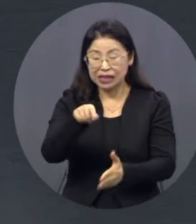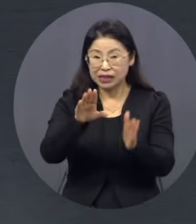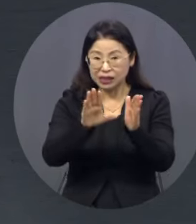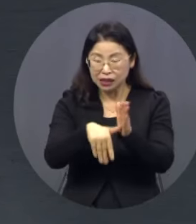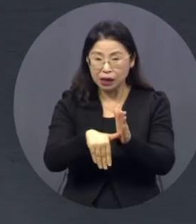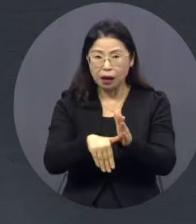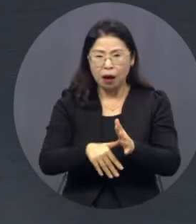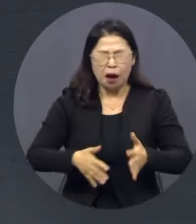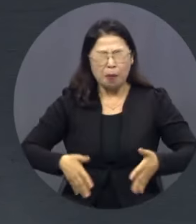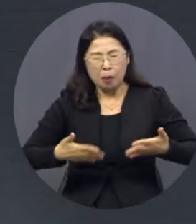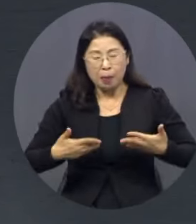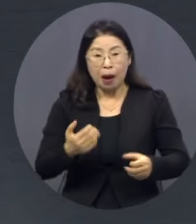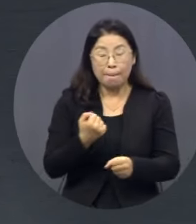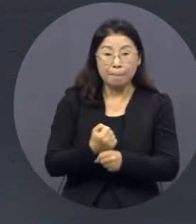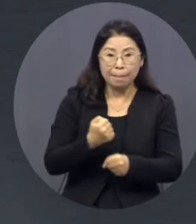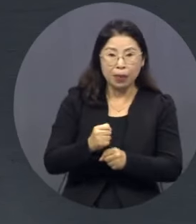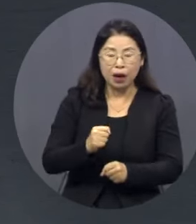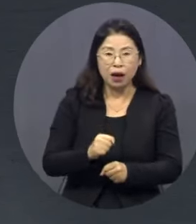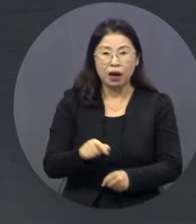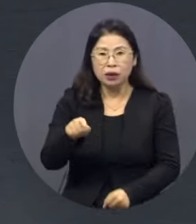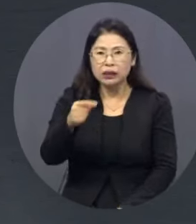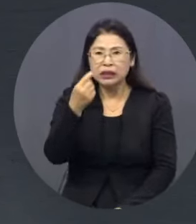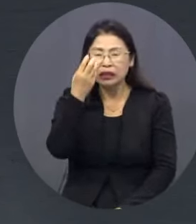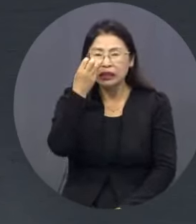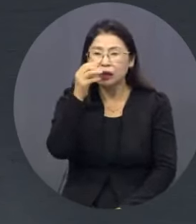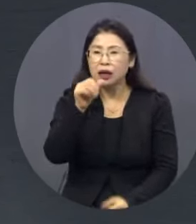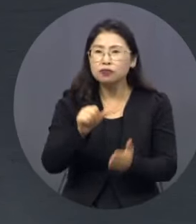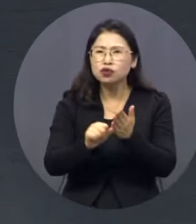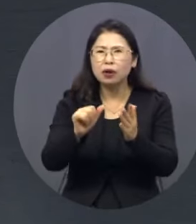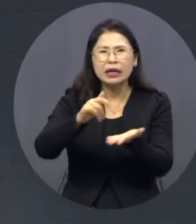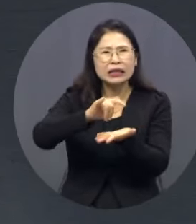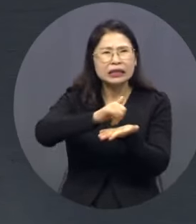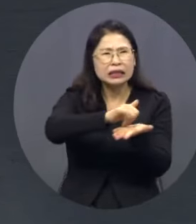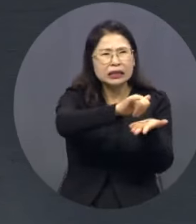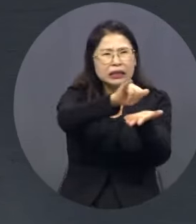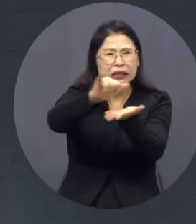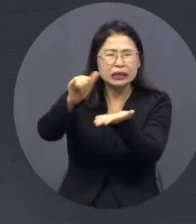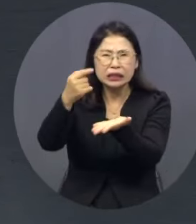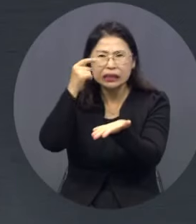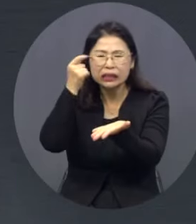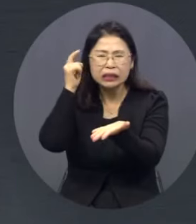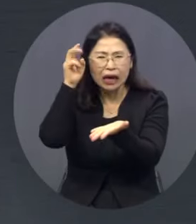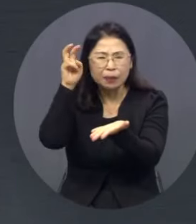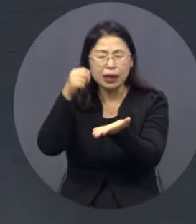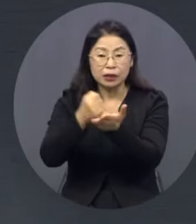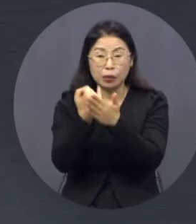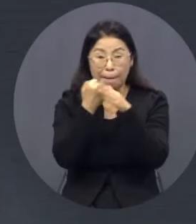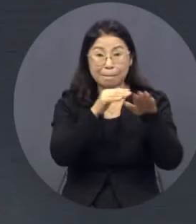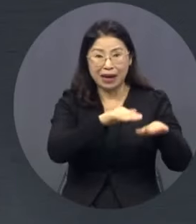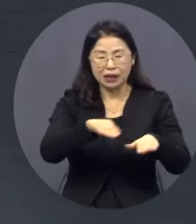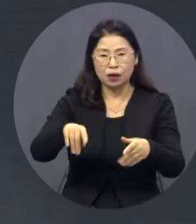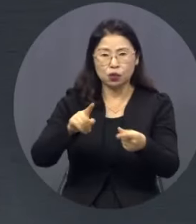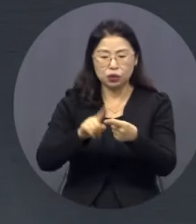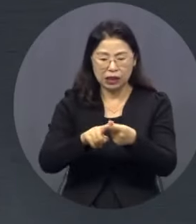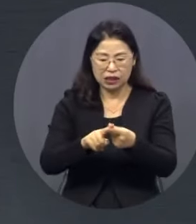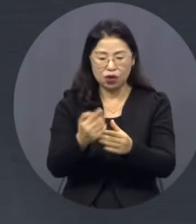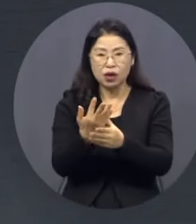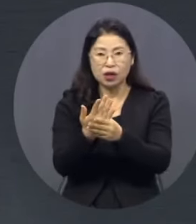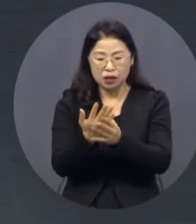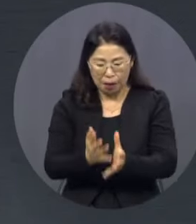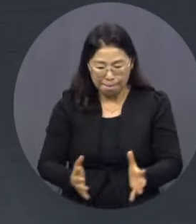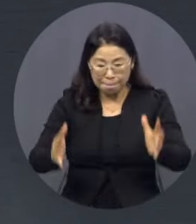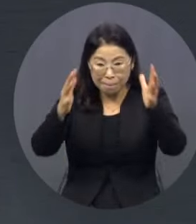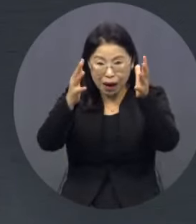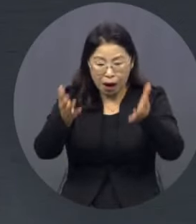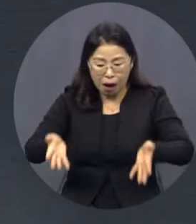당시에는 경황이 없었고 비행물체가 드론일 가능성에 집중하다 보니 바닷가에서 풍등을 날린 사람이